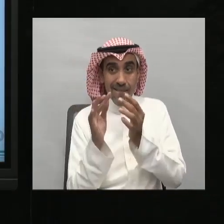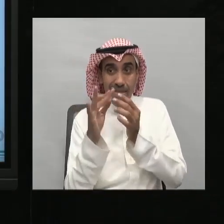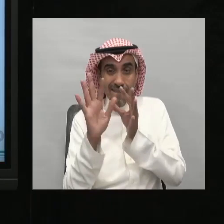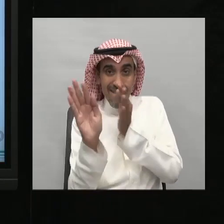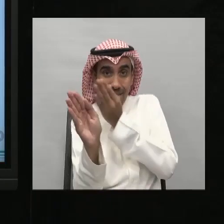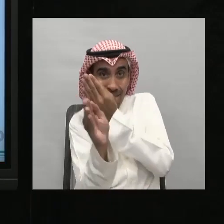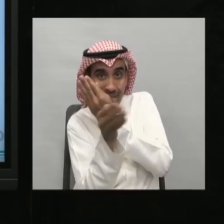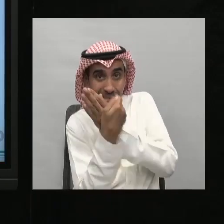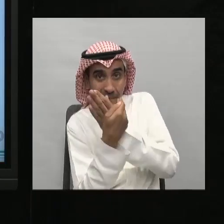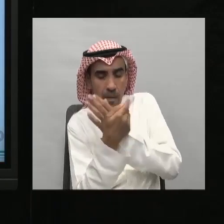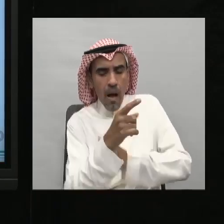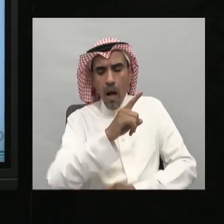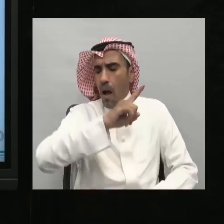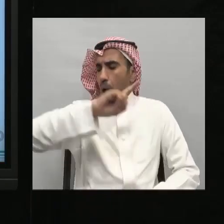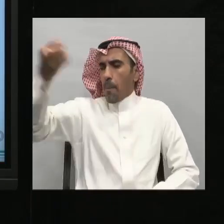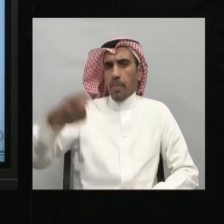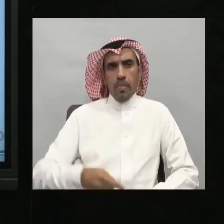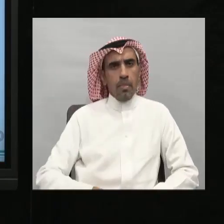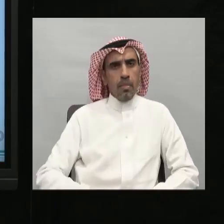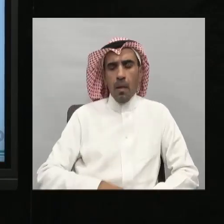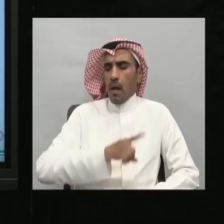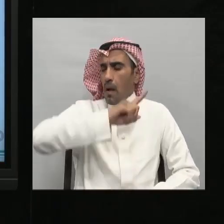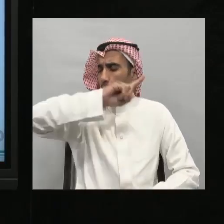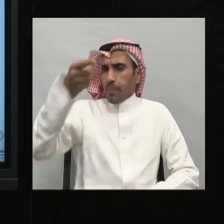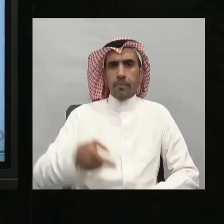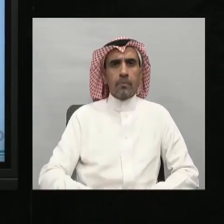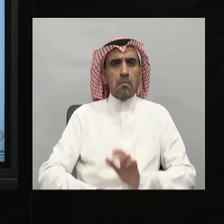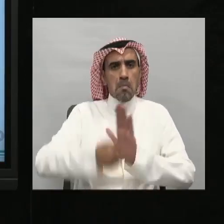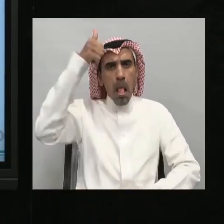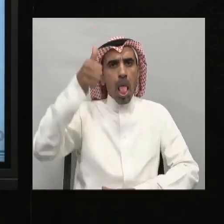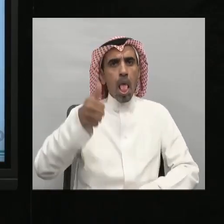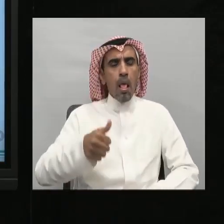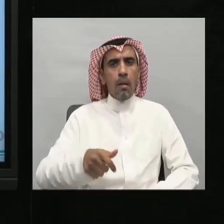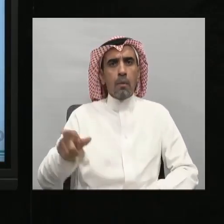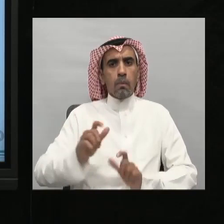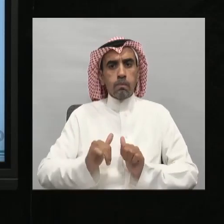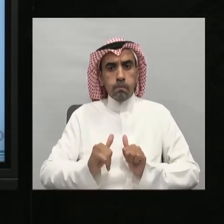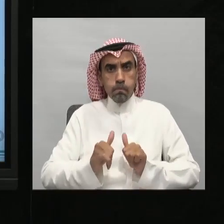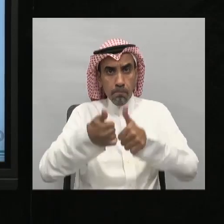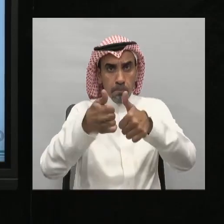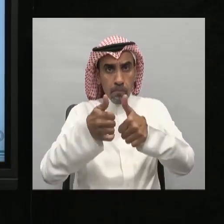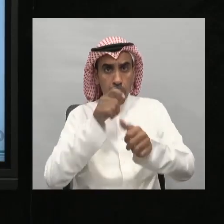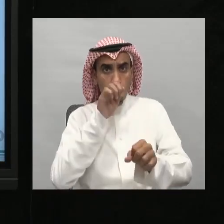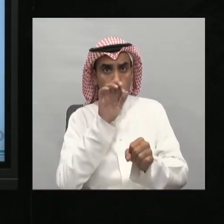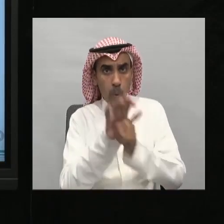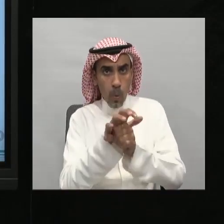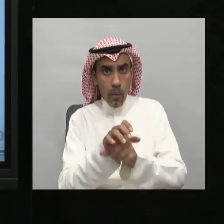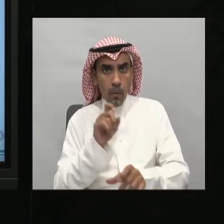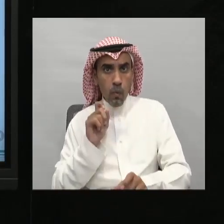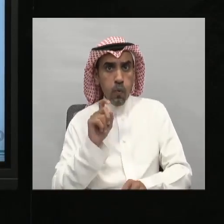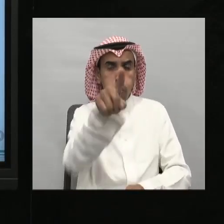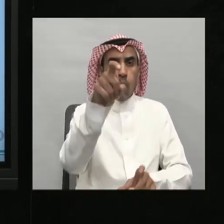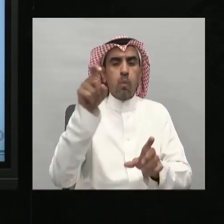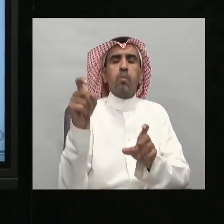الاختفاء يعد مستحيل بالنسبة للاسعات. لماذا؟ لأن عملية انطلاق هذا الكيس الخيطي